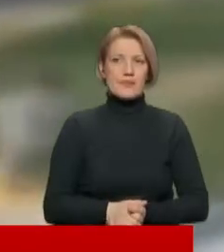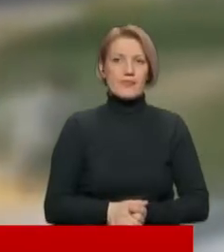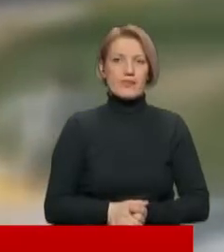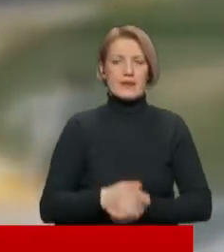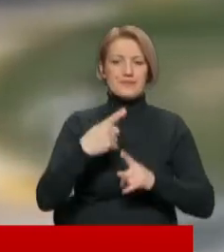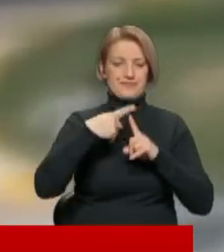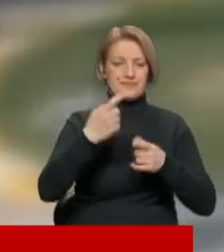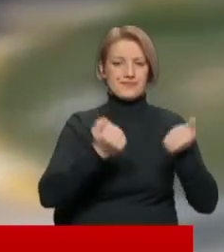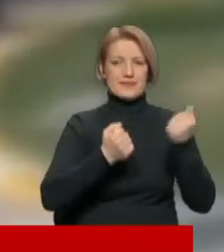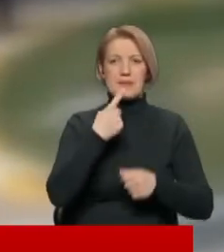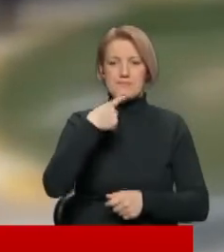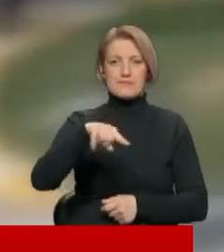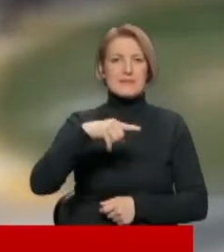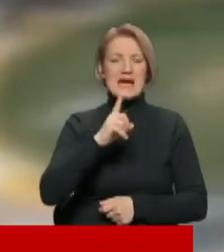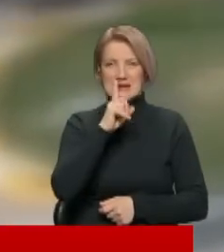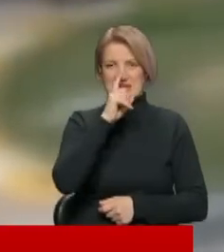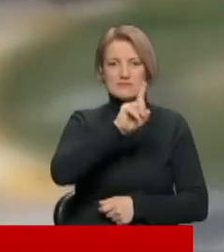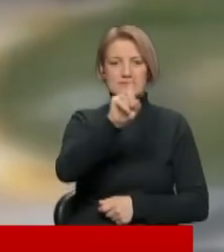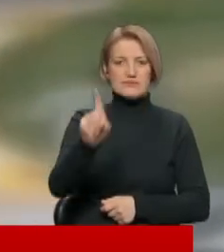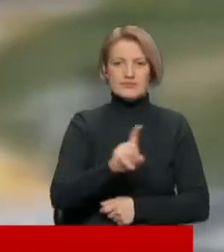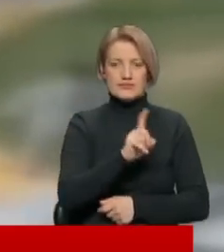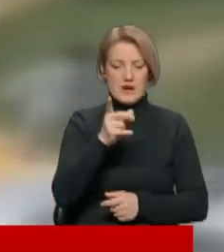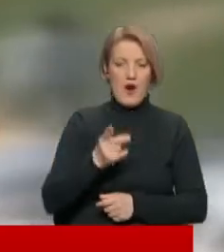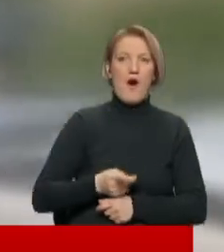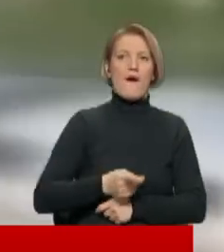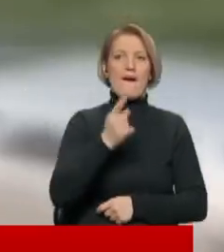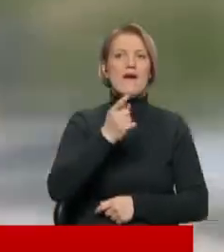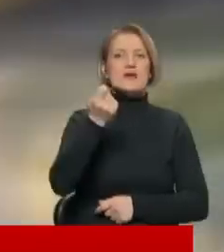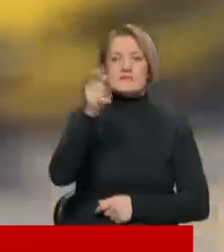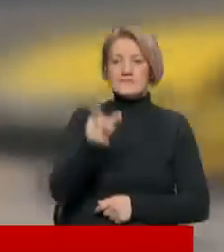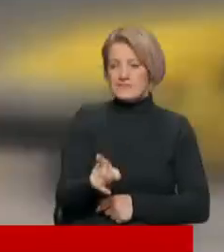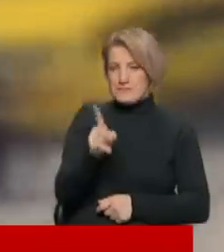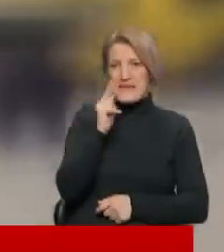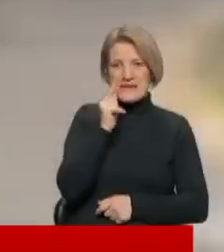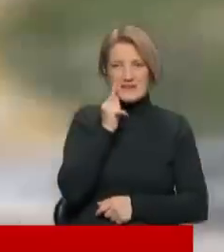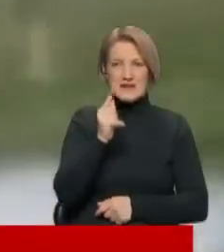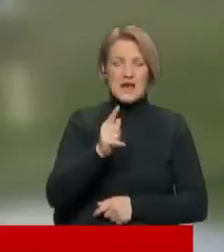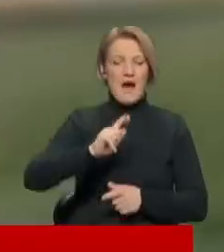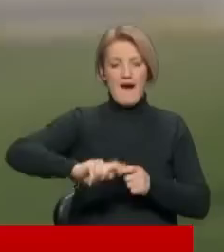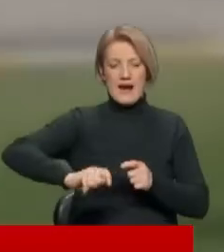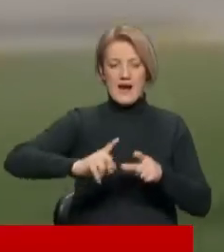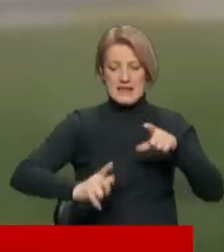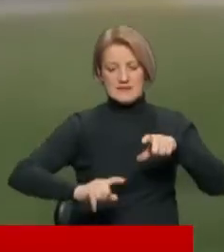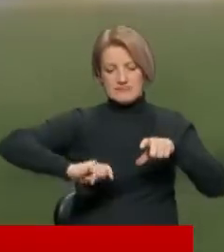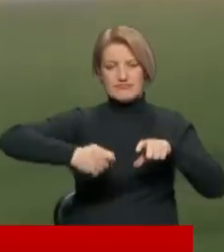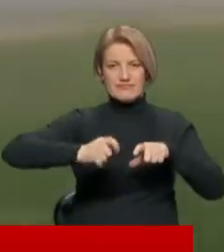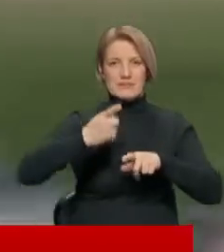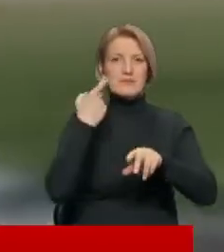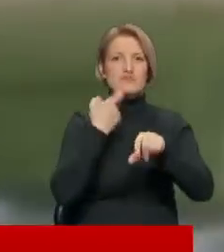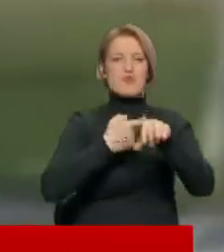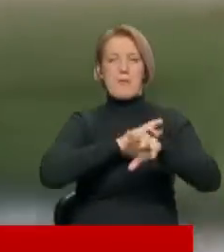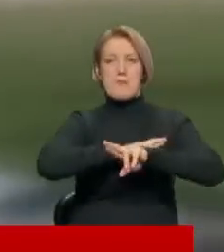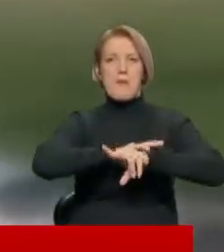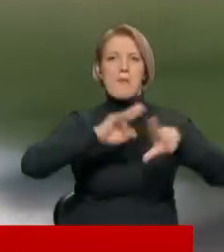Taksi Şoförü biber gazı sıkarak olay yerinden Kaçarken yolculardan biri ise bijon anahtarıyla taksinin camını kırdı